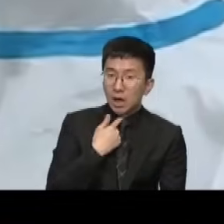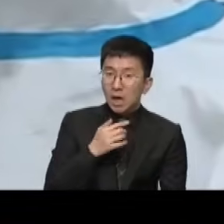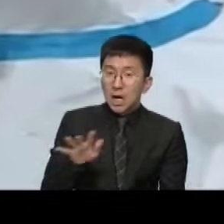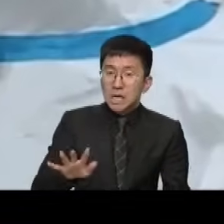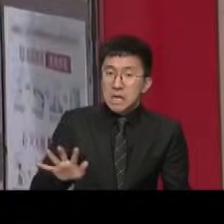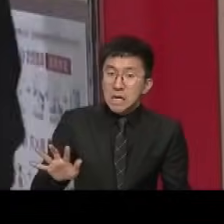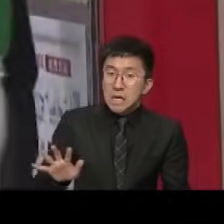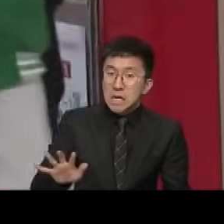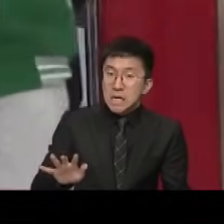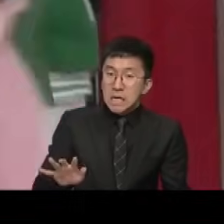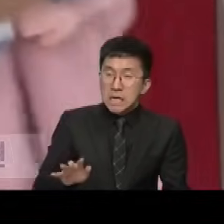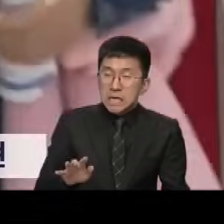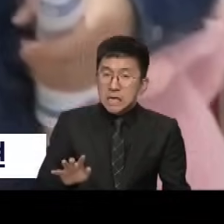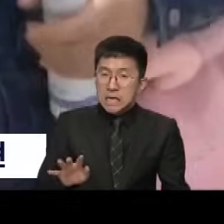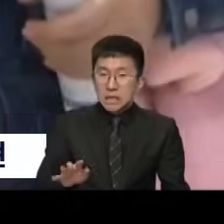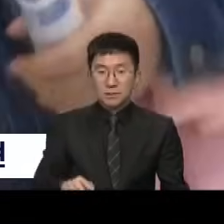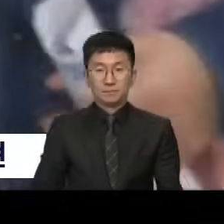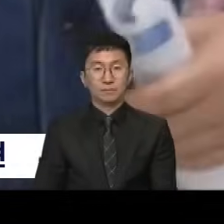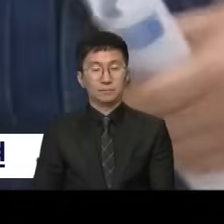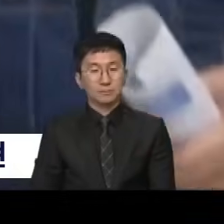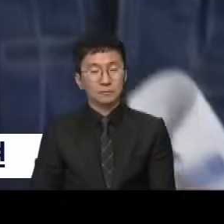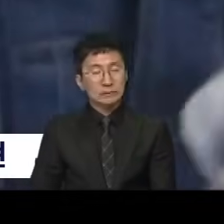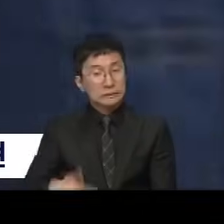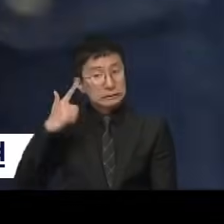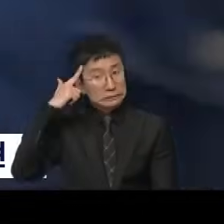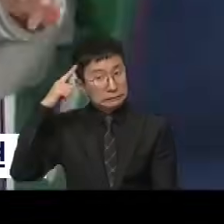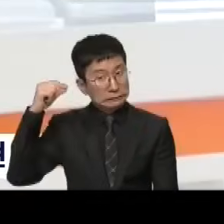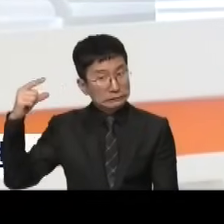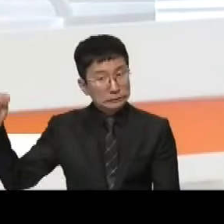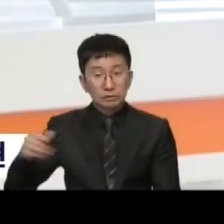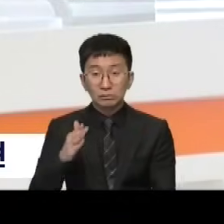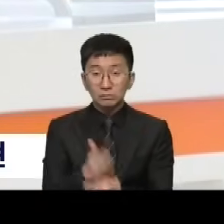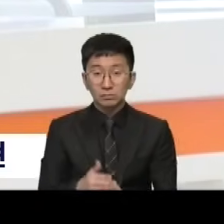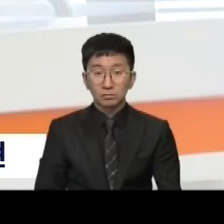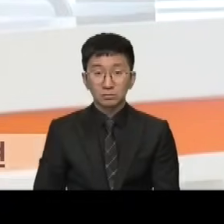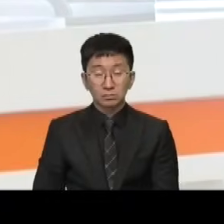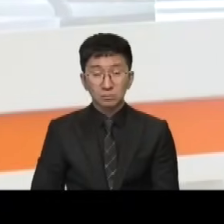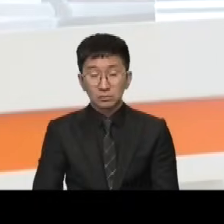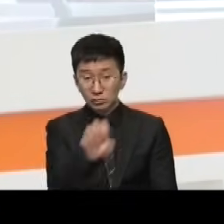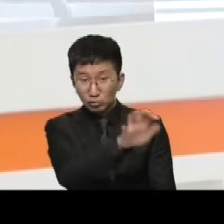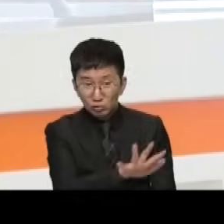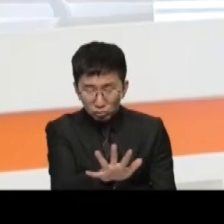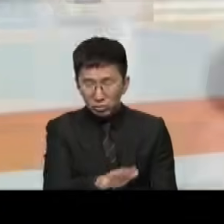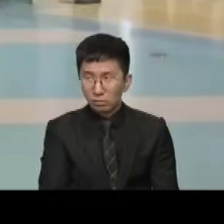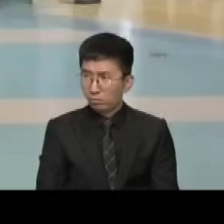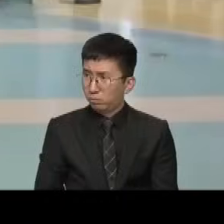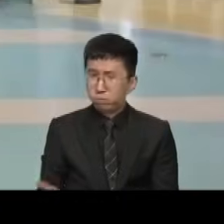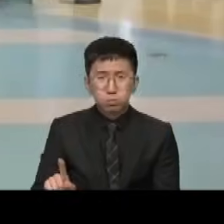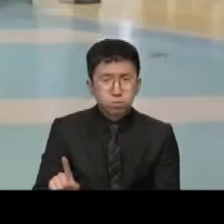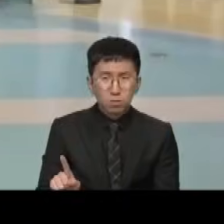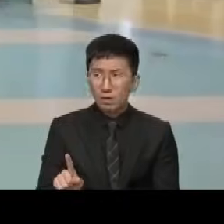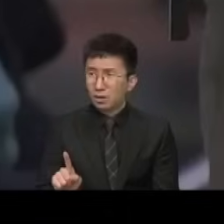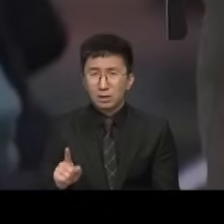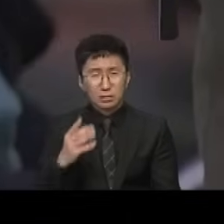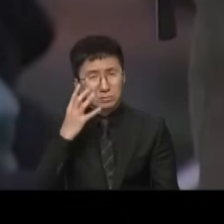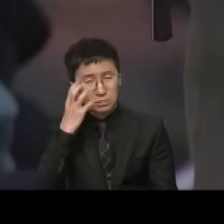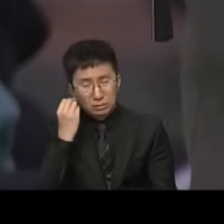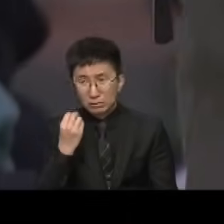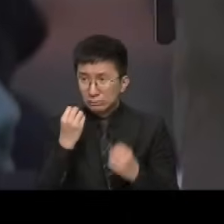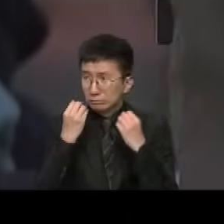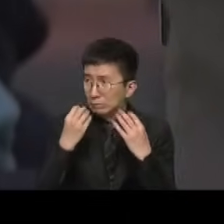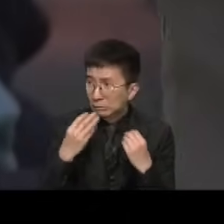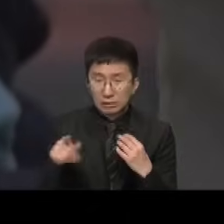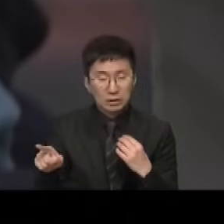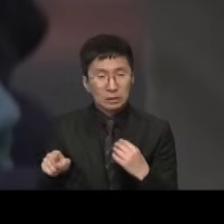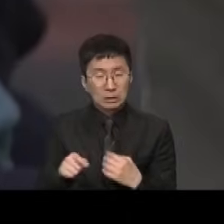있습니다. 중국 당국은 서방이 정체불명, 신종 등의 단어를 써가며 호흡기 질환을